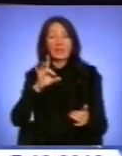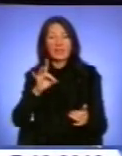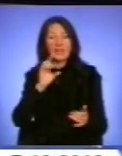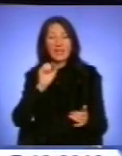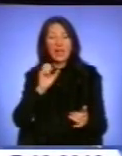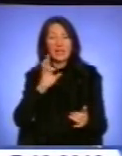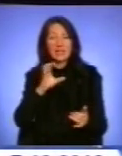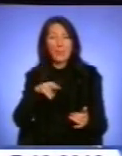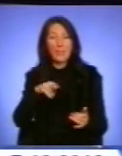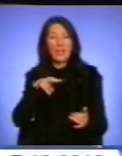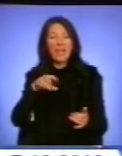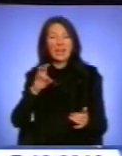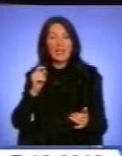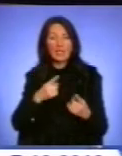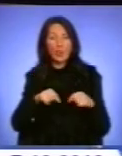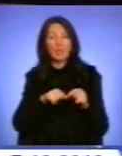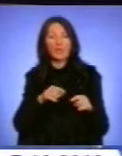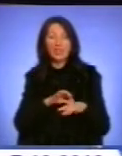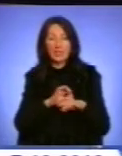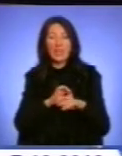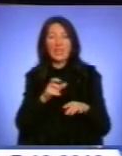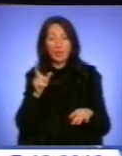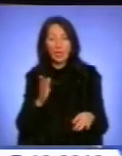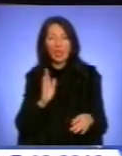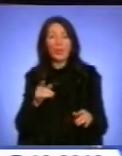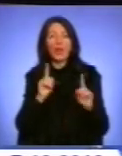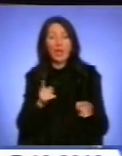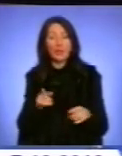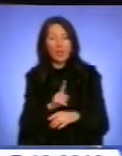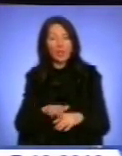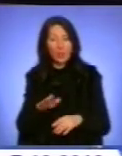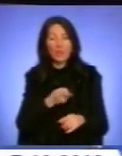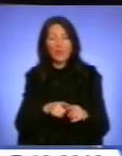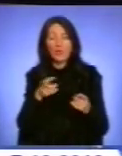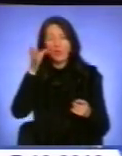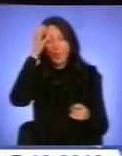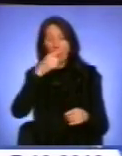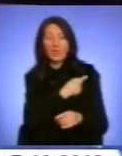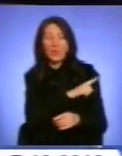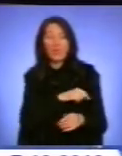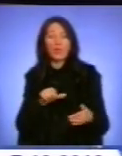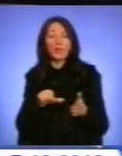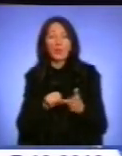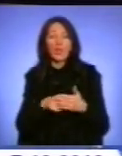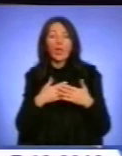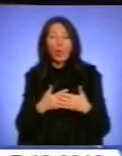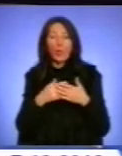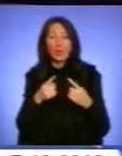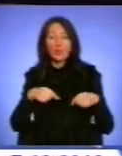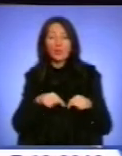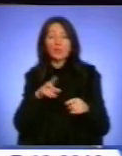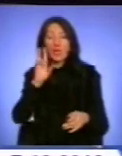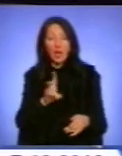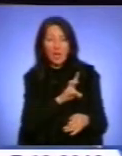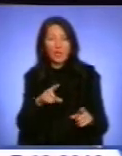чи тканин людини стала реальністю на Тернопільщині? Про це говорили науковці, медики, представники громадських організацій і релігійних конфесій під час